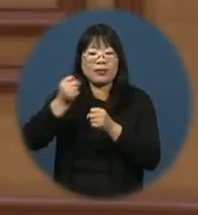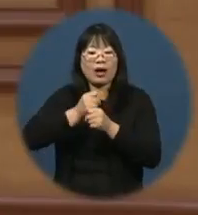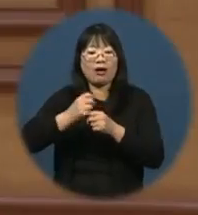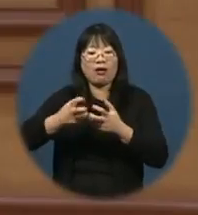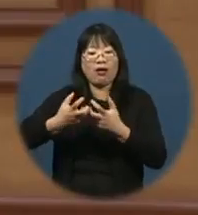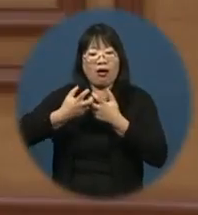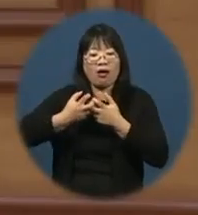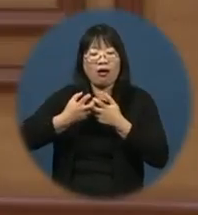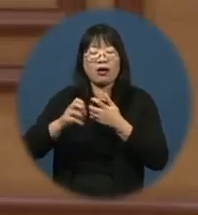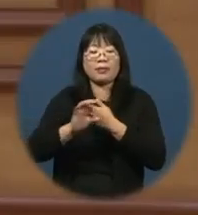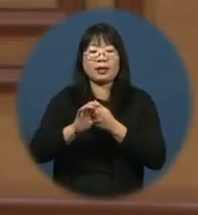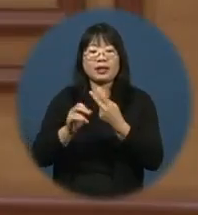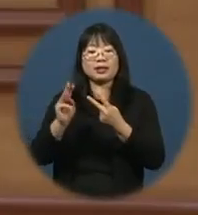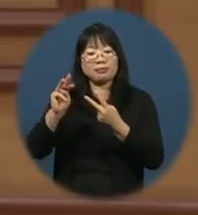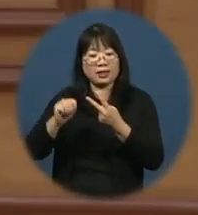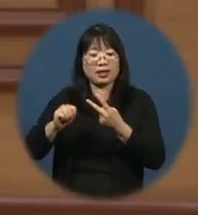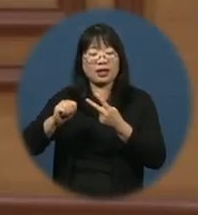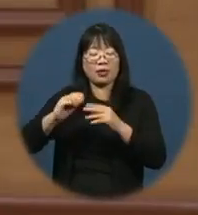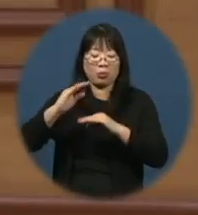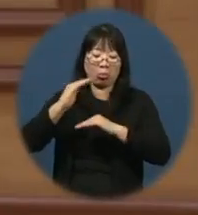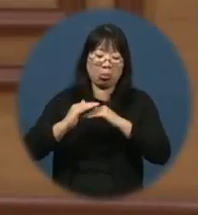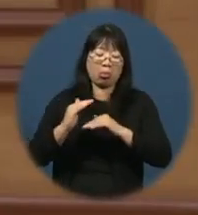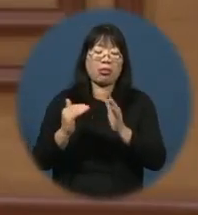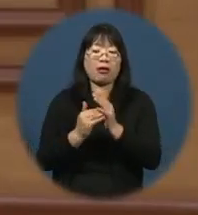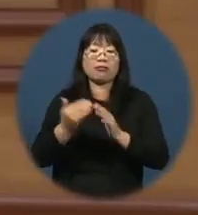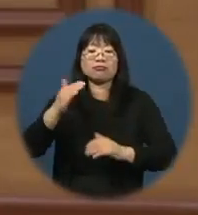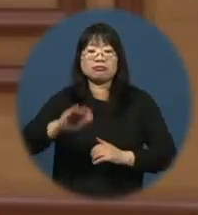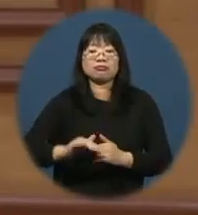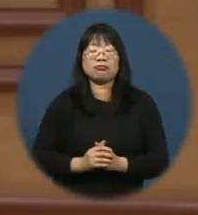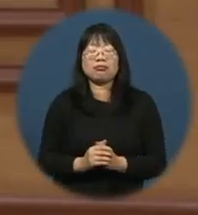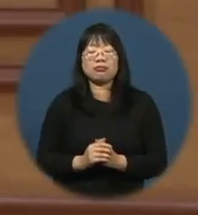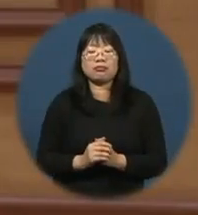2미터 정도 이렇게 되는 것으로 보고가 예. 되고 있는데요.